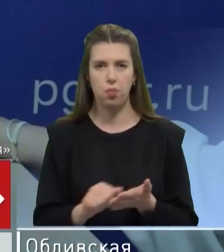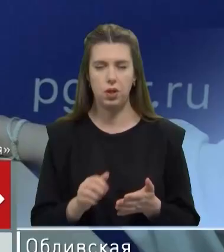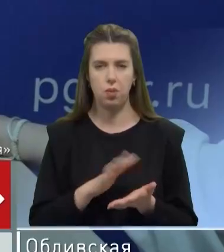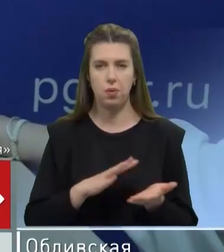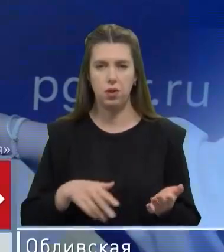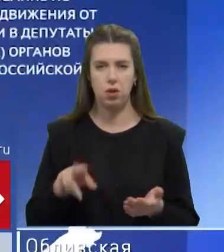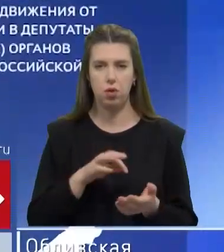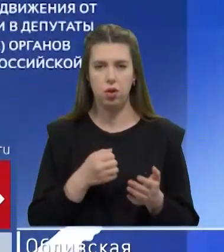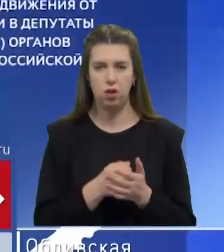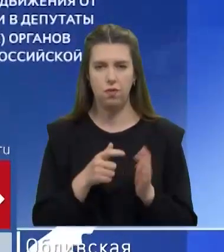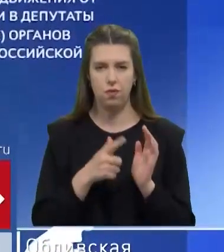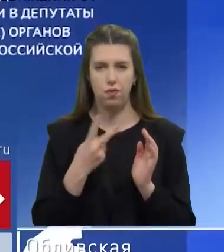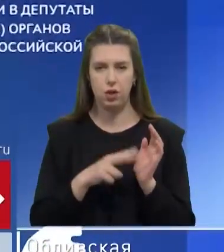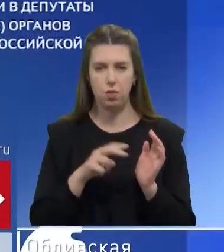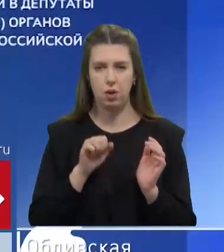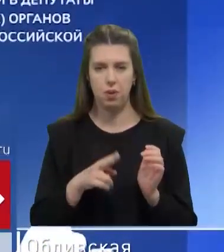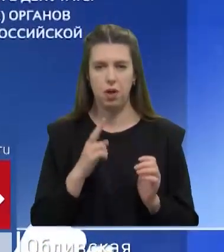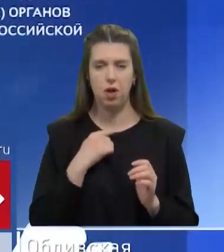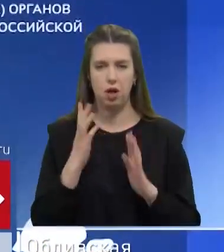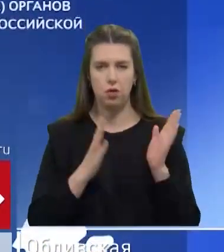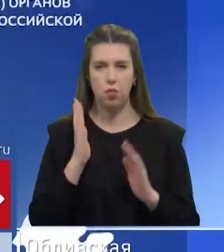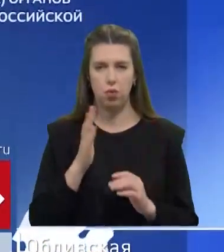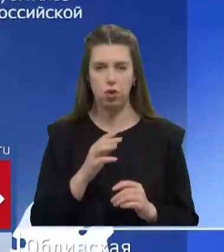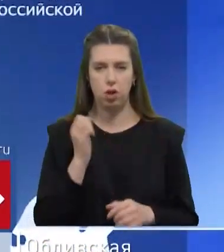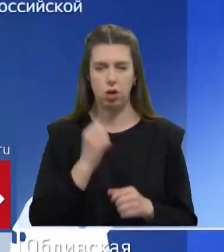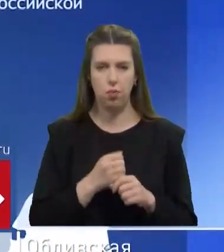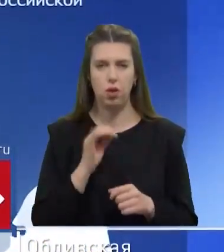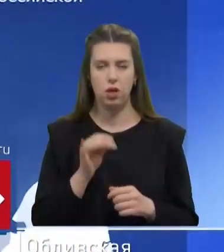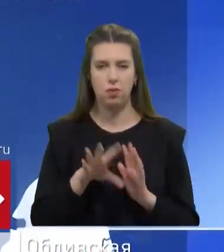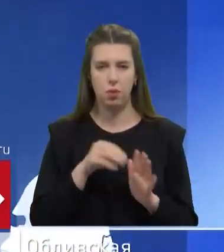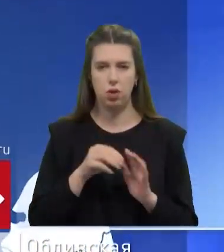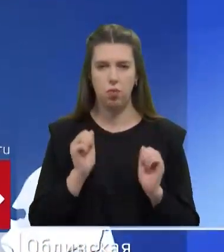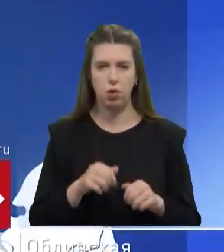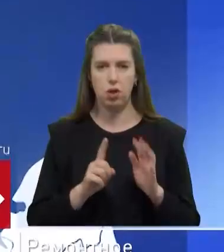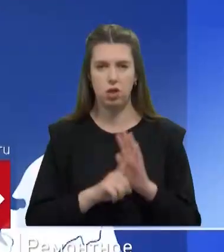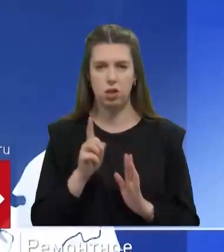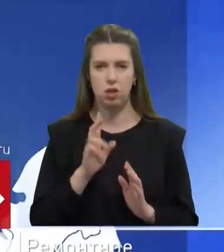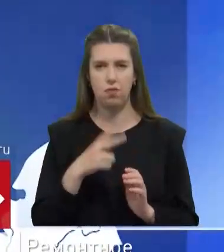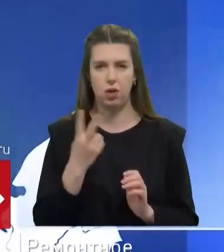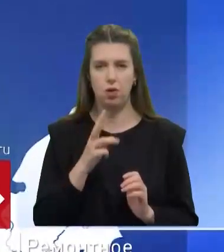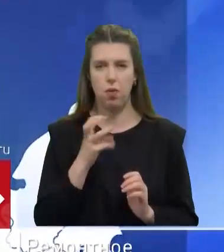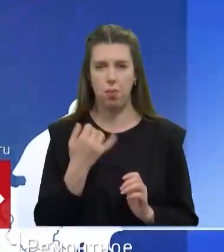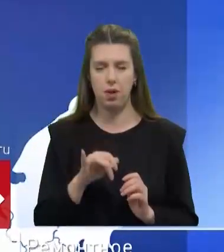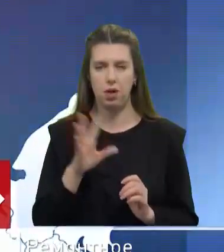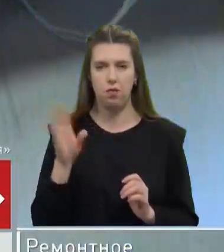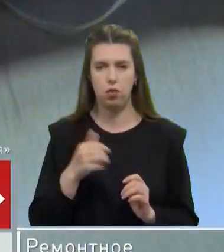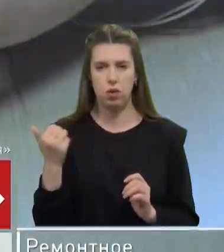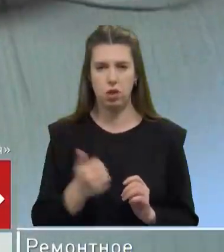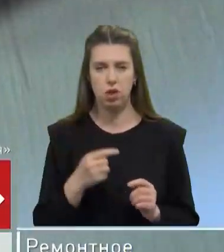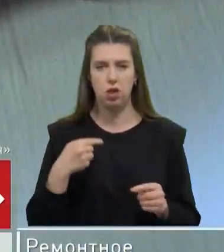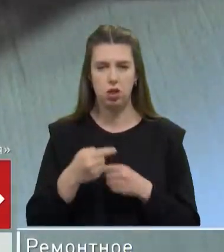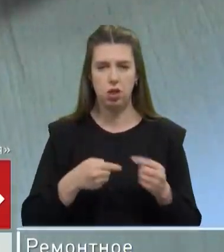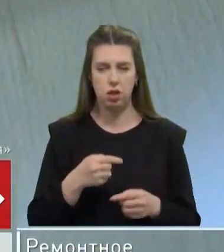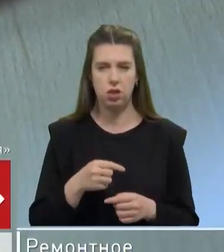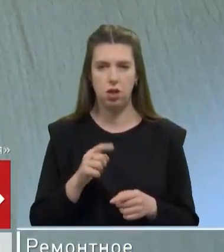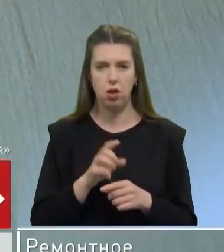продлится до 27 апреля, а голосовать за будущих кандидатов избиратели смогут, начиная с 22 мая и всю неделю через